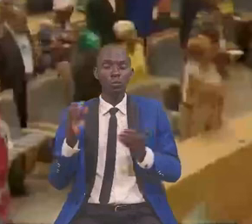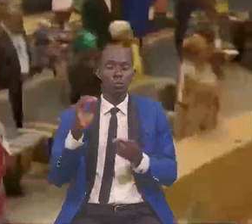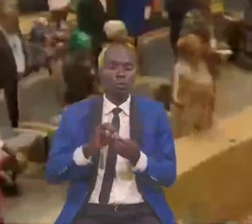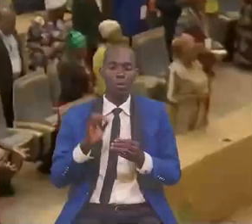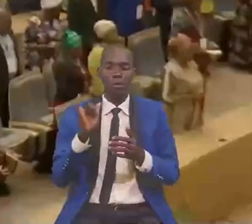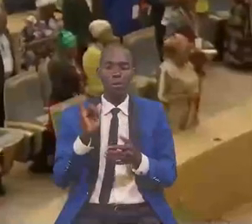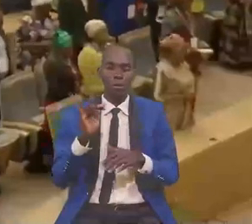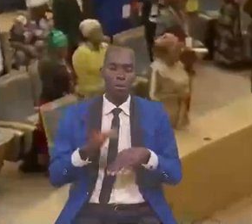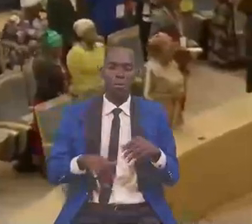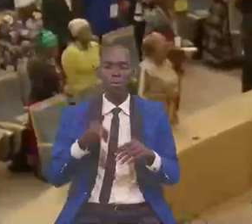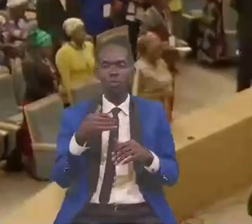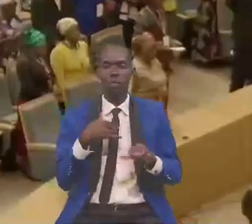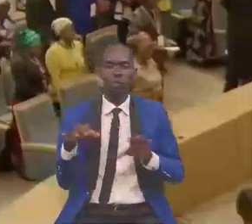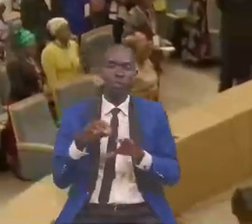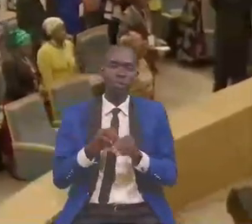le passé.